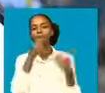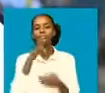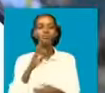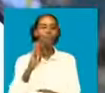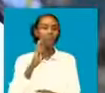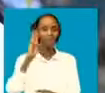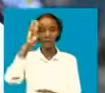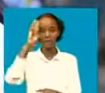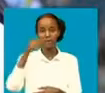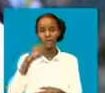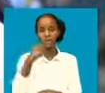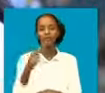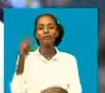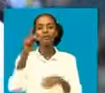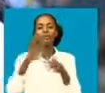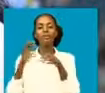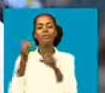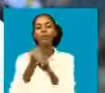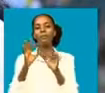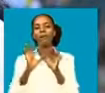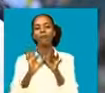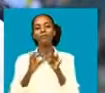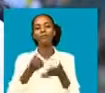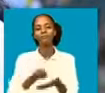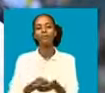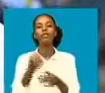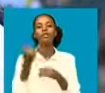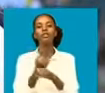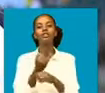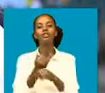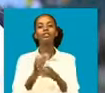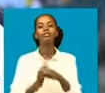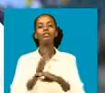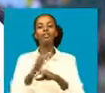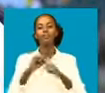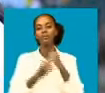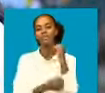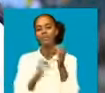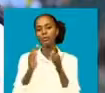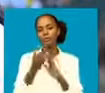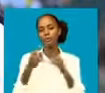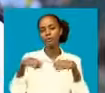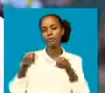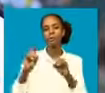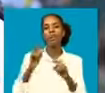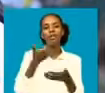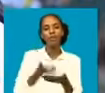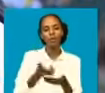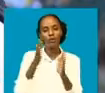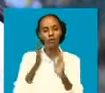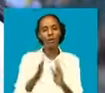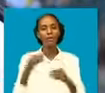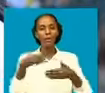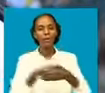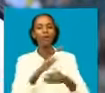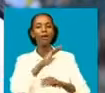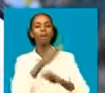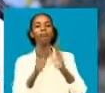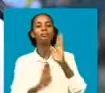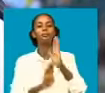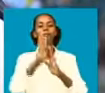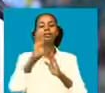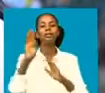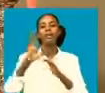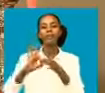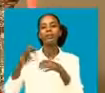ሰላማዊ ሳሙኤል እንዳሉት የህብረት ስራ ማህበራትን ማጠናከር ለኢንዱስትሪ ሽግግር መሰረት መሆኑን ጠቁመዋል። የኢኮኖሚያዊ የገቢ አቅምን ለማሳደግ